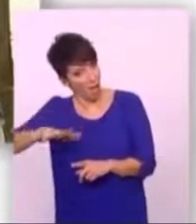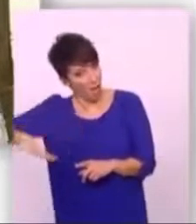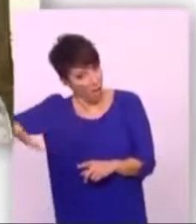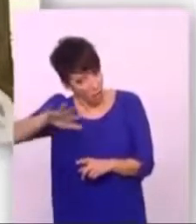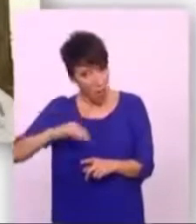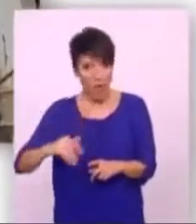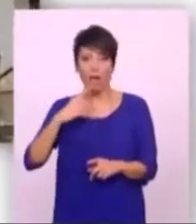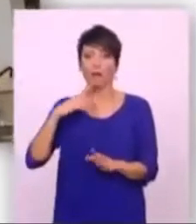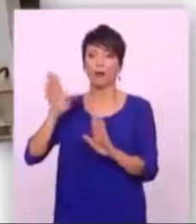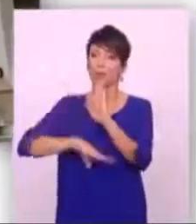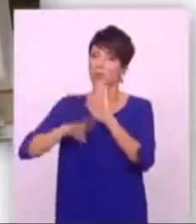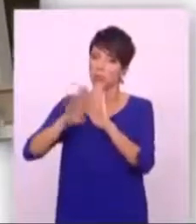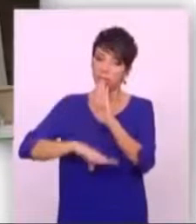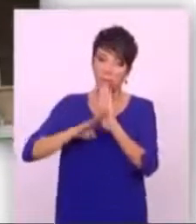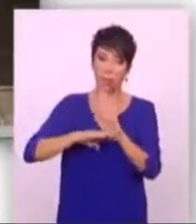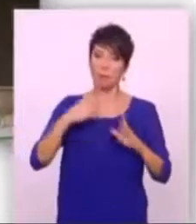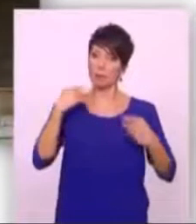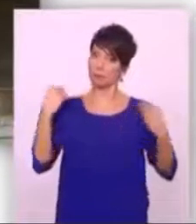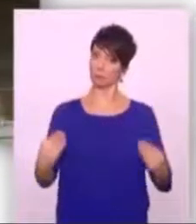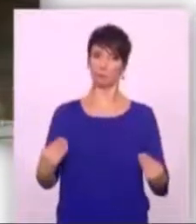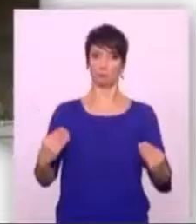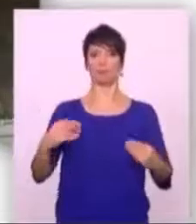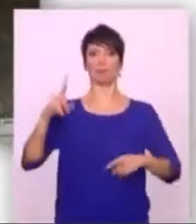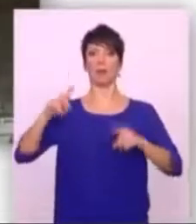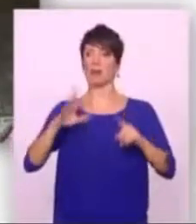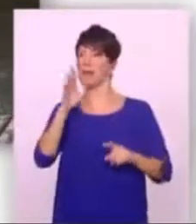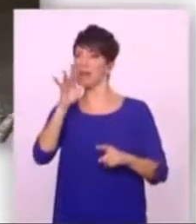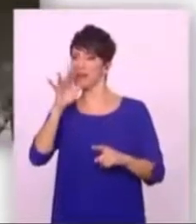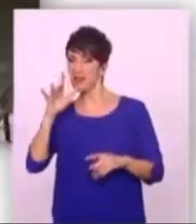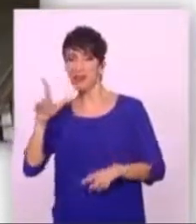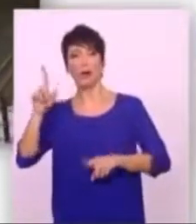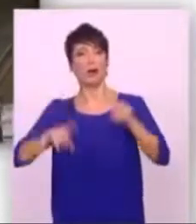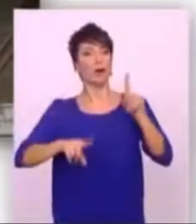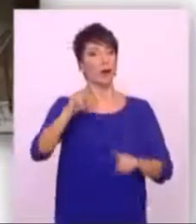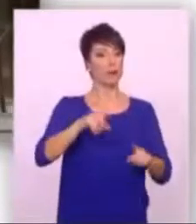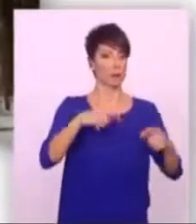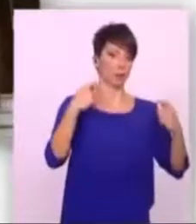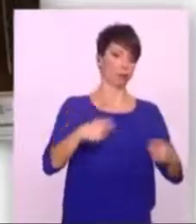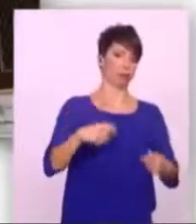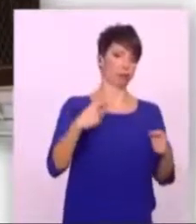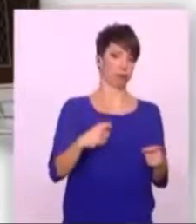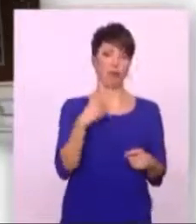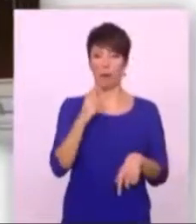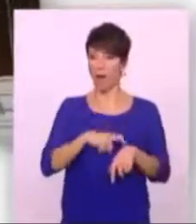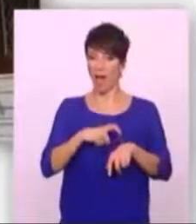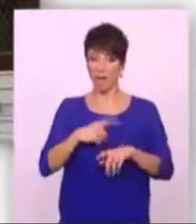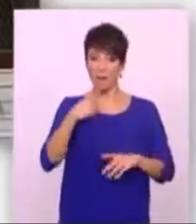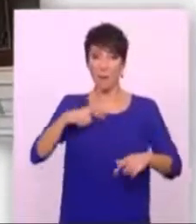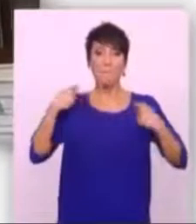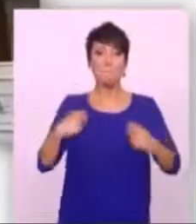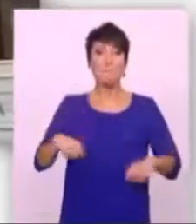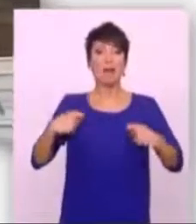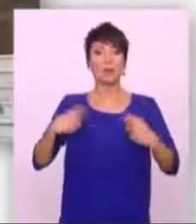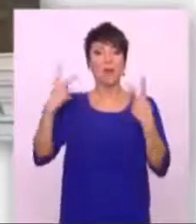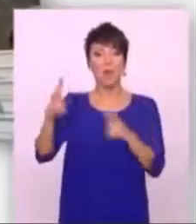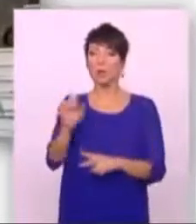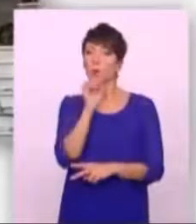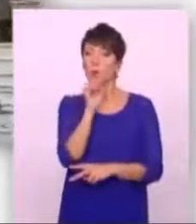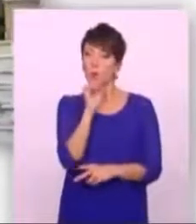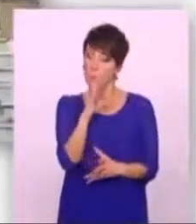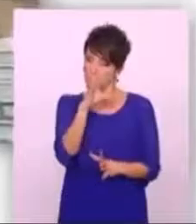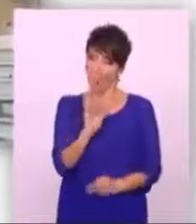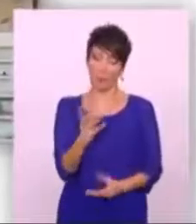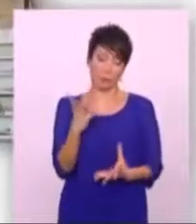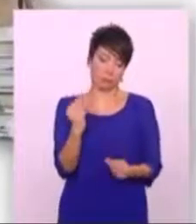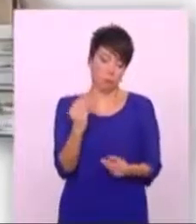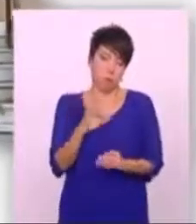στα περίπου 100 εκατομμύρια ευρώ. Περιέχει ακίνητα σε όλη την Ελλάδα. Περιέχει πολλά